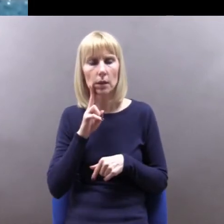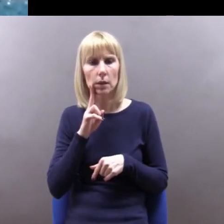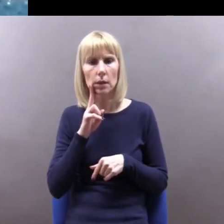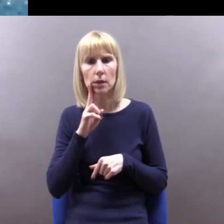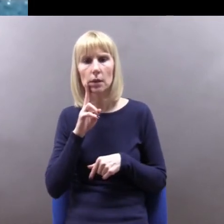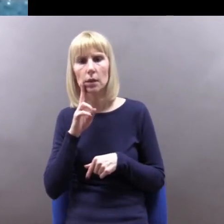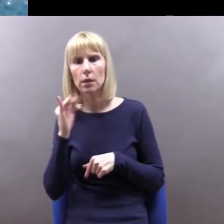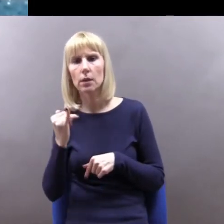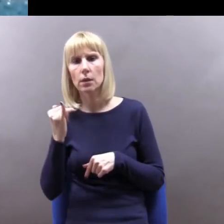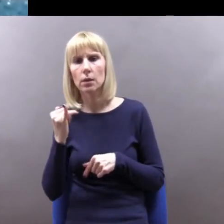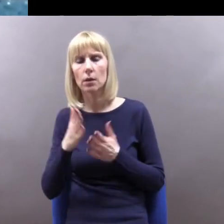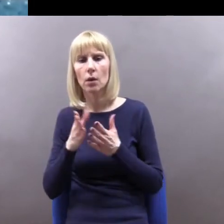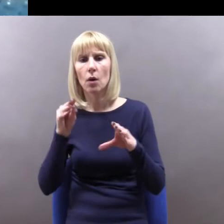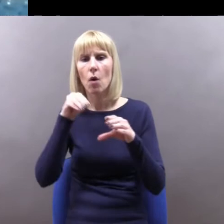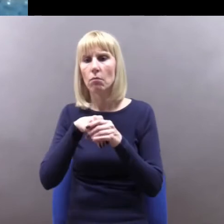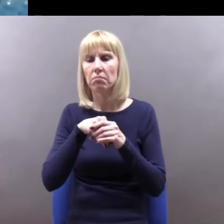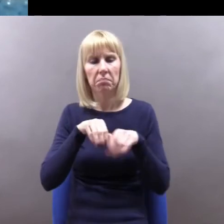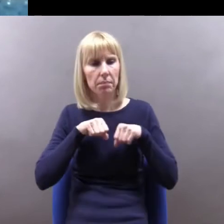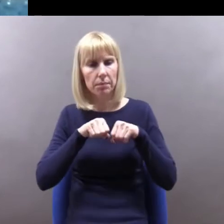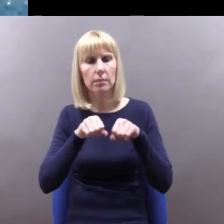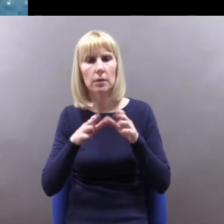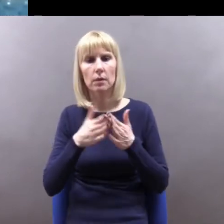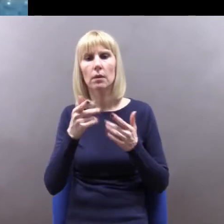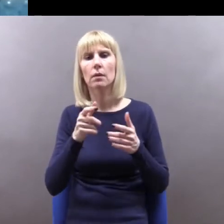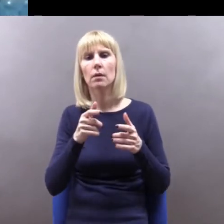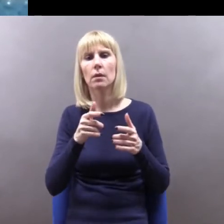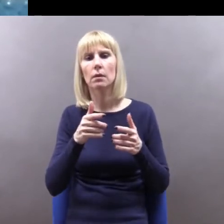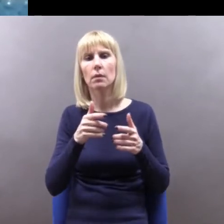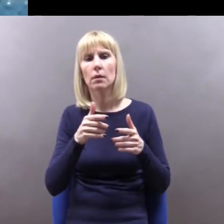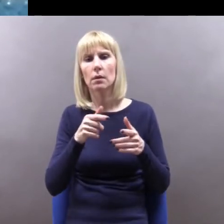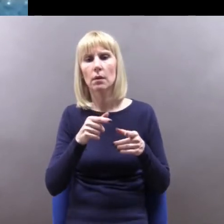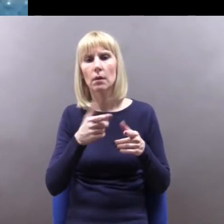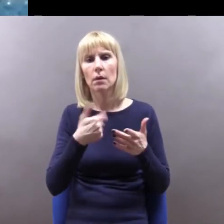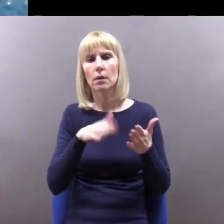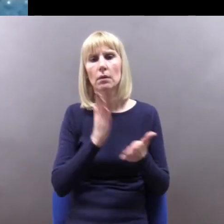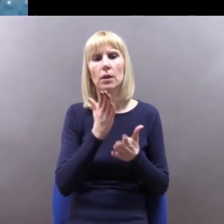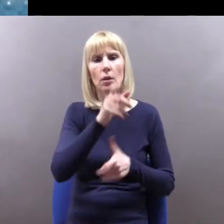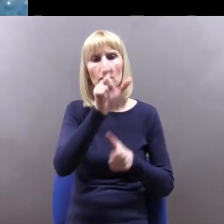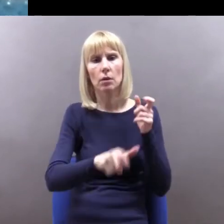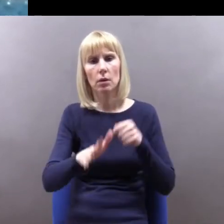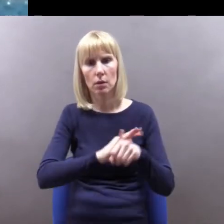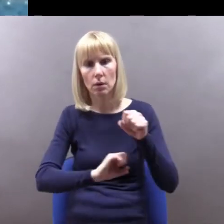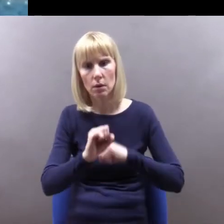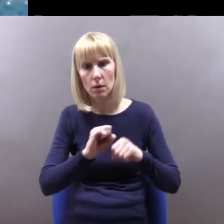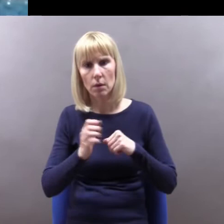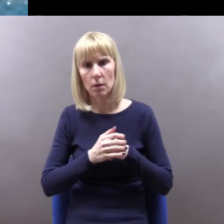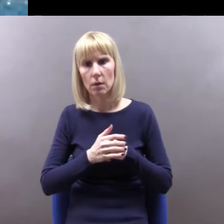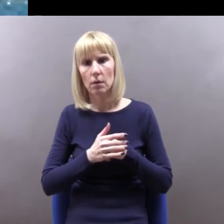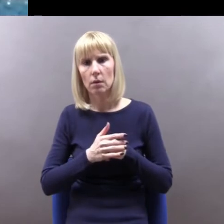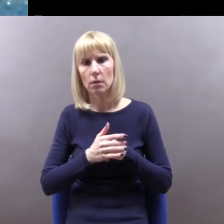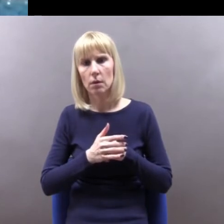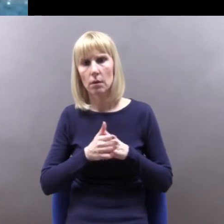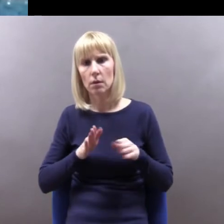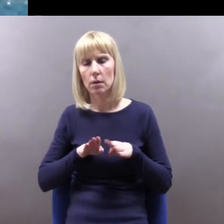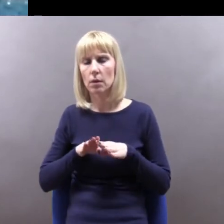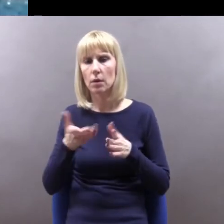mogą jeżdżać, czy nie mogą? Moim zdaniem te platformy powinny być dedykowane nie tylko dla osób z niepełnosprawnościami,